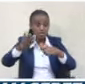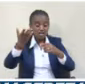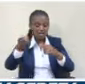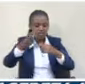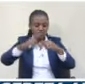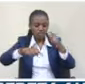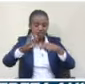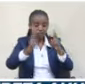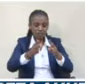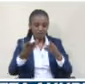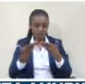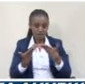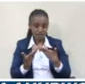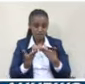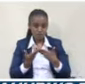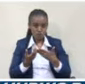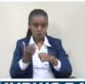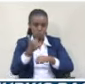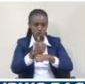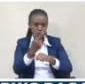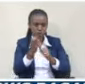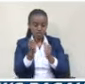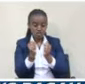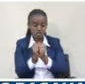kuri politike gahunda yari isanzwe yari yarashyizwe mu 2010